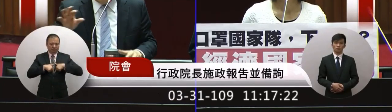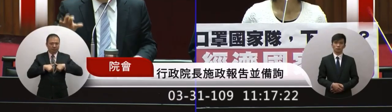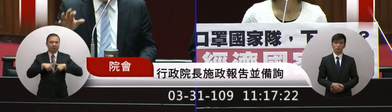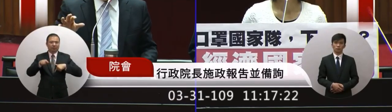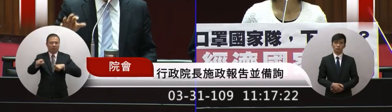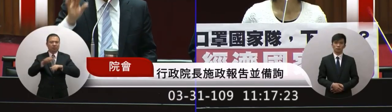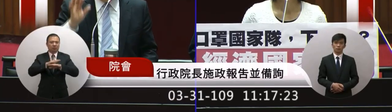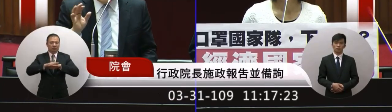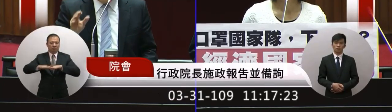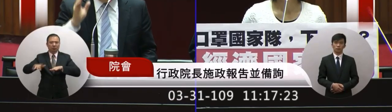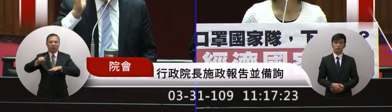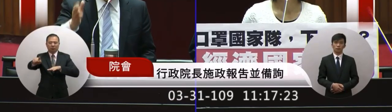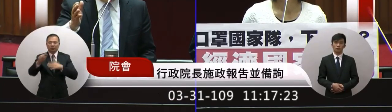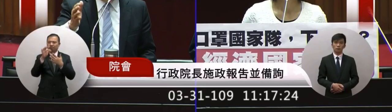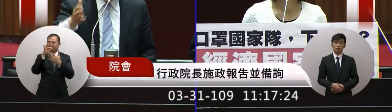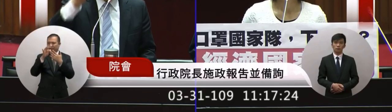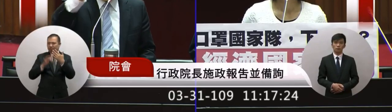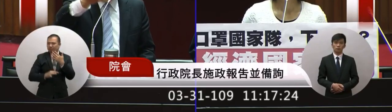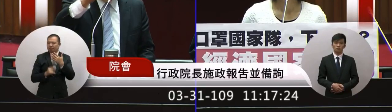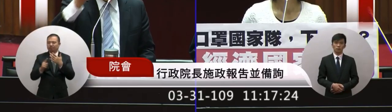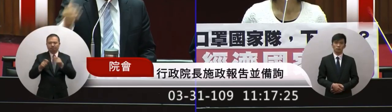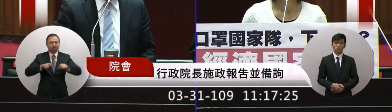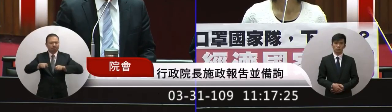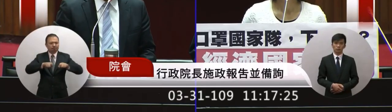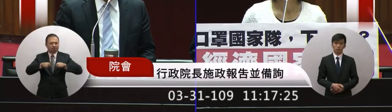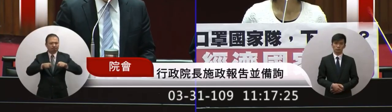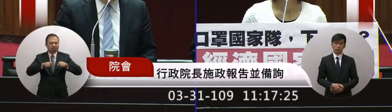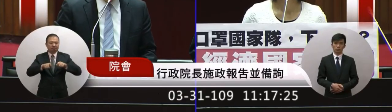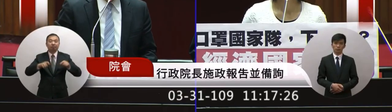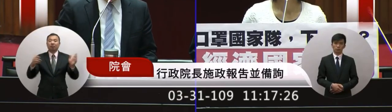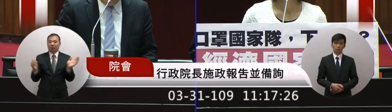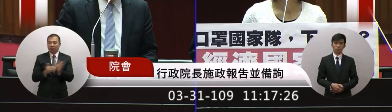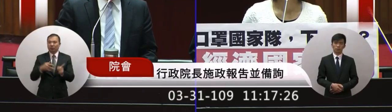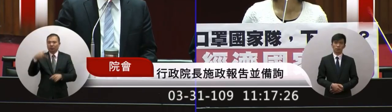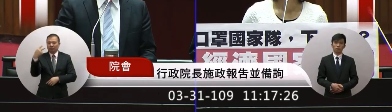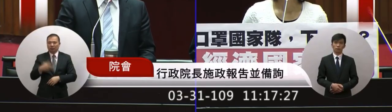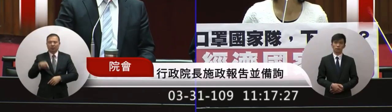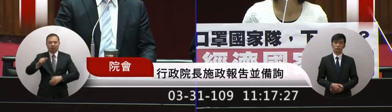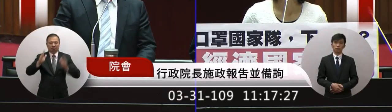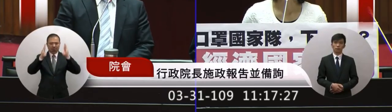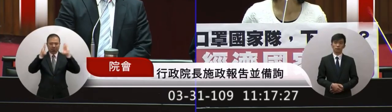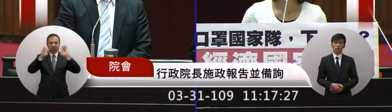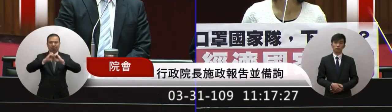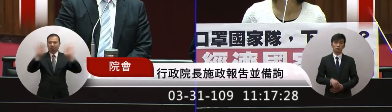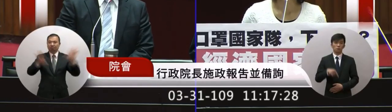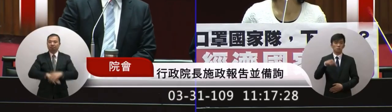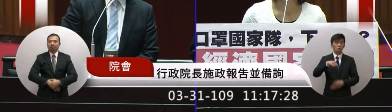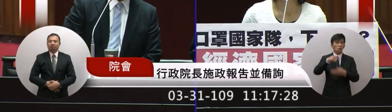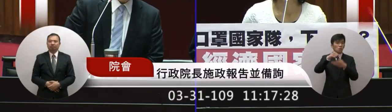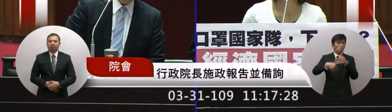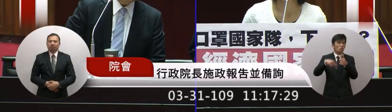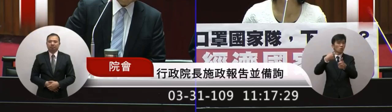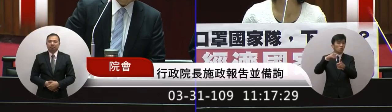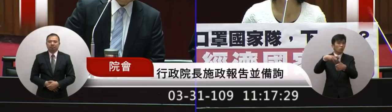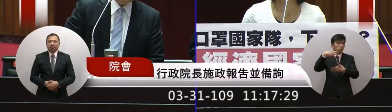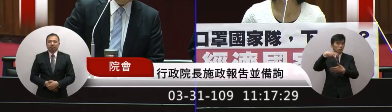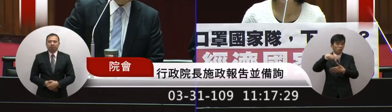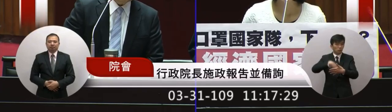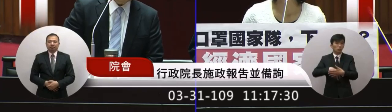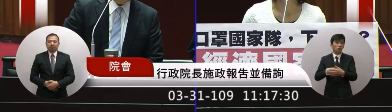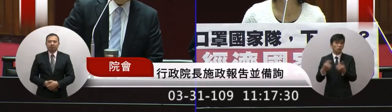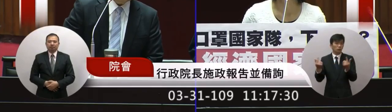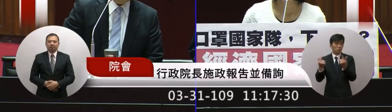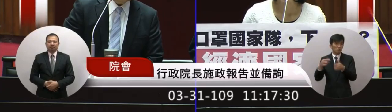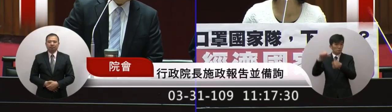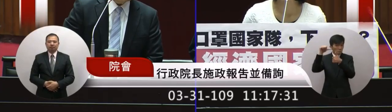细的规范跟指引出来，正式的向。国人同胞报告。 那这个指引当中真的会包含到所谓的